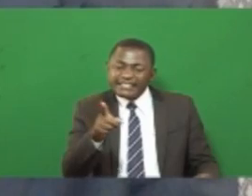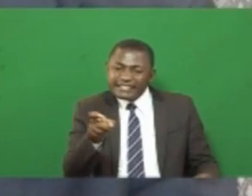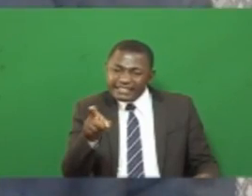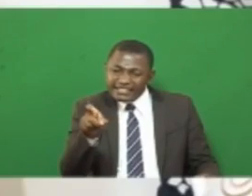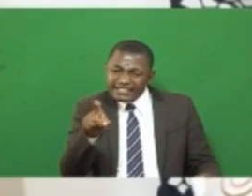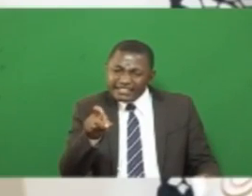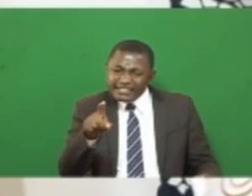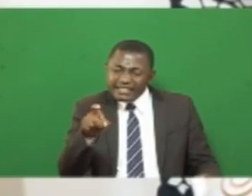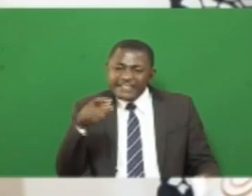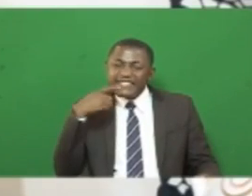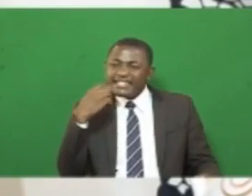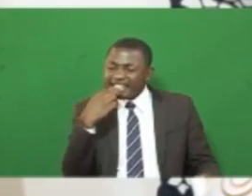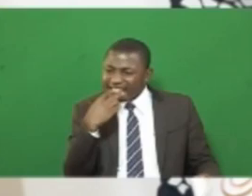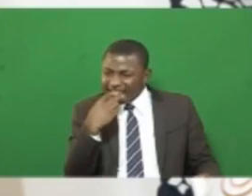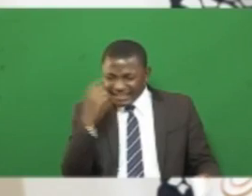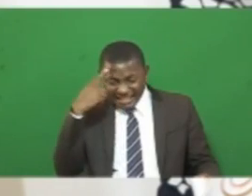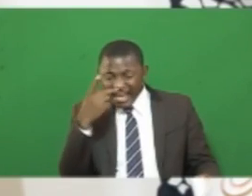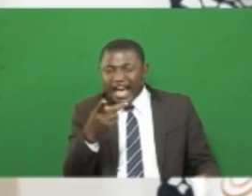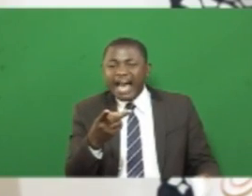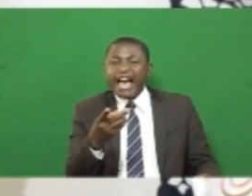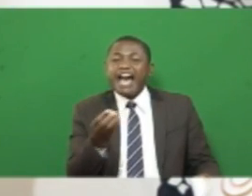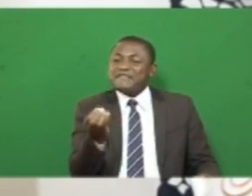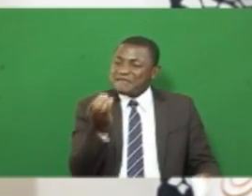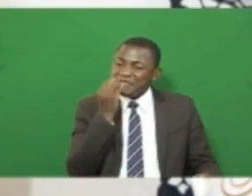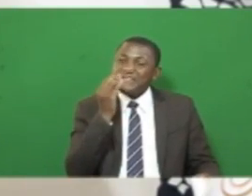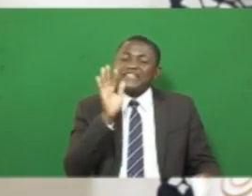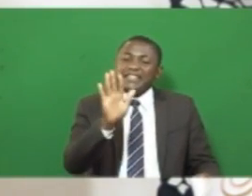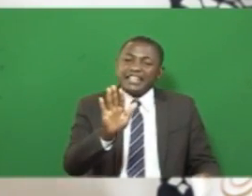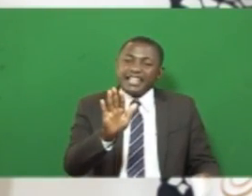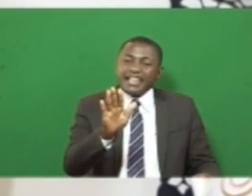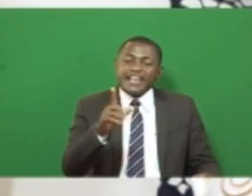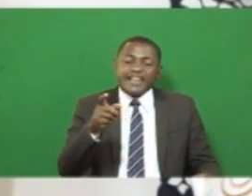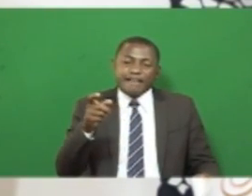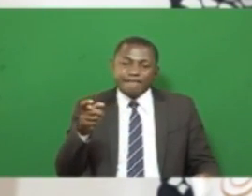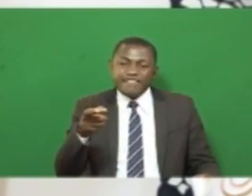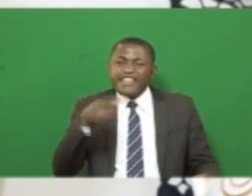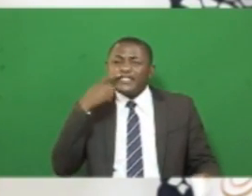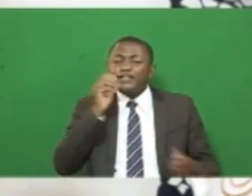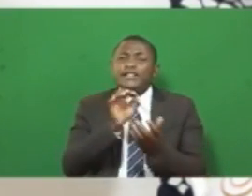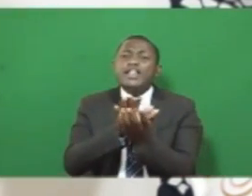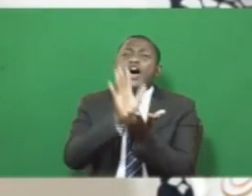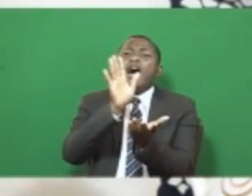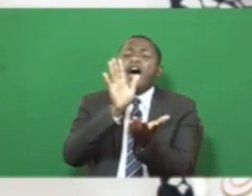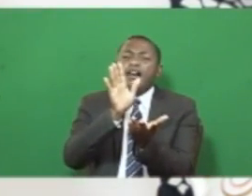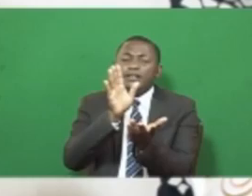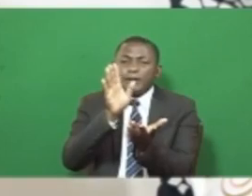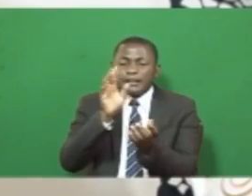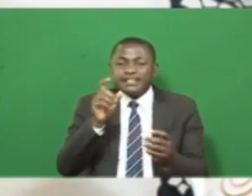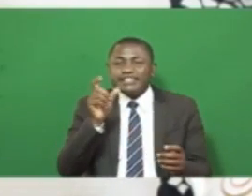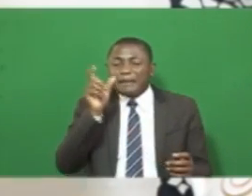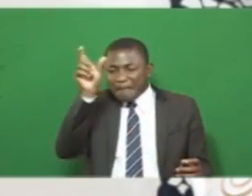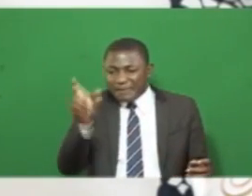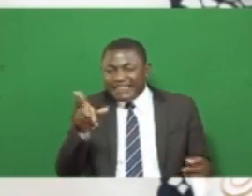ka. Ifunge kuti paita fudhu apo. Alright. Saka paino kushama ichimedza ka. Eh. Murauri ari kutofara kuti zvangu